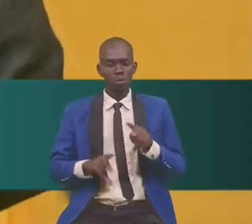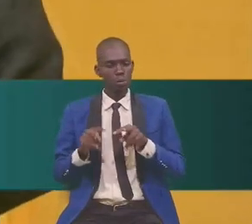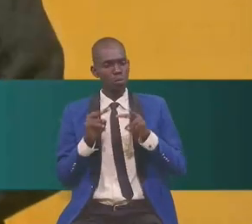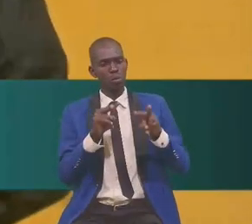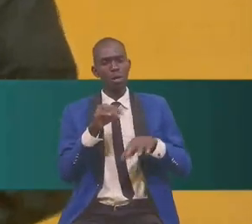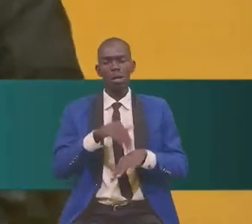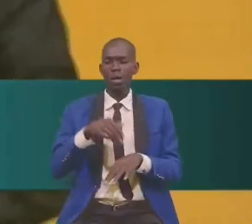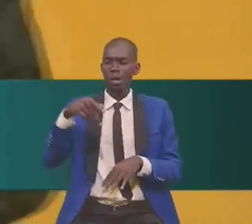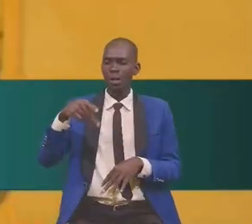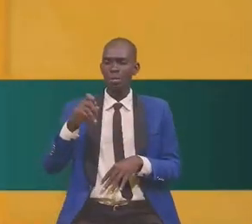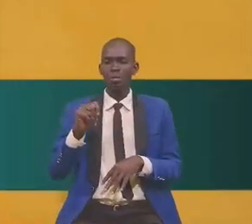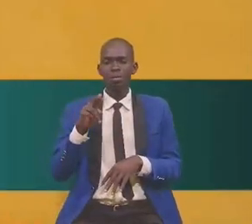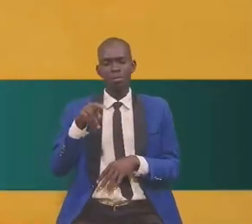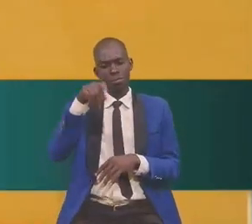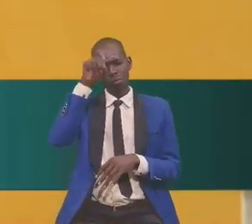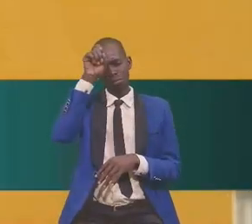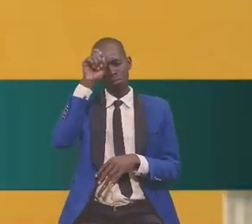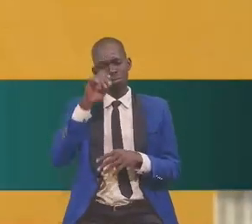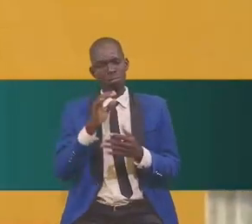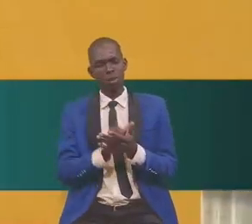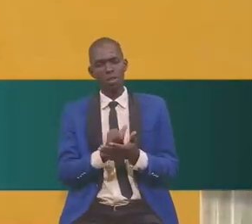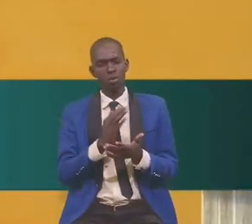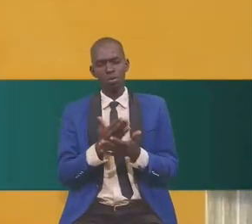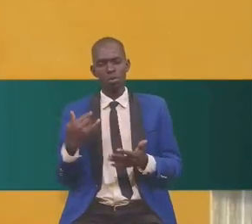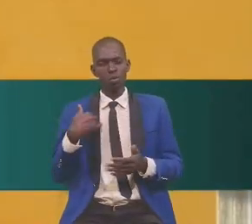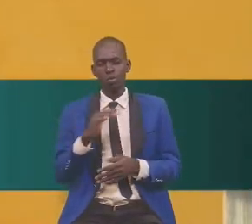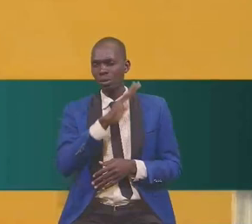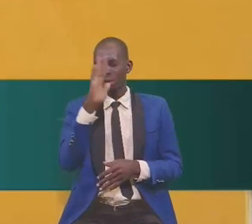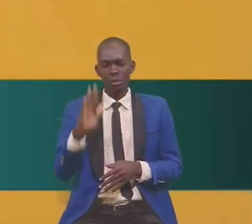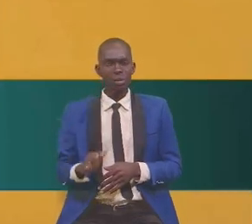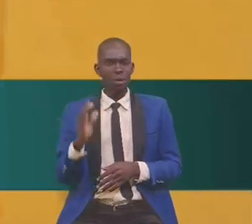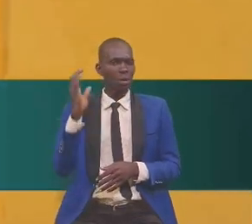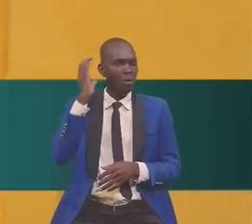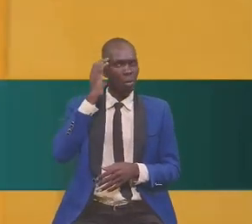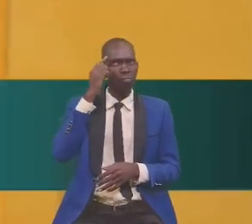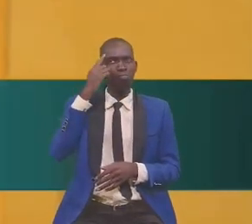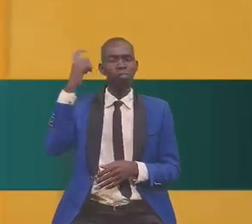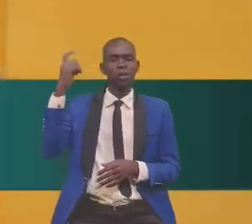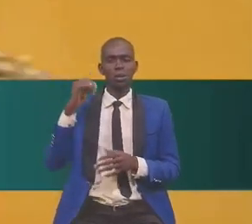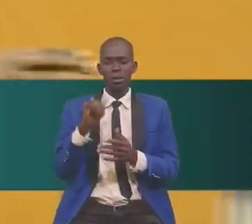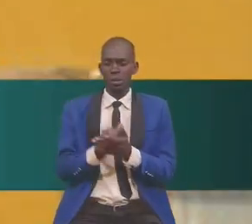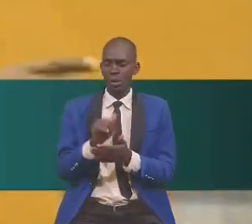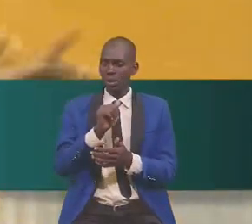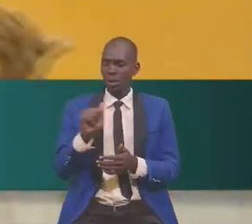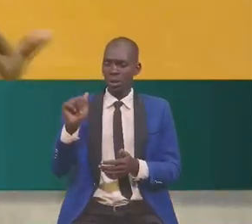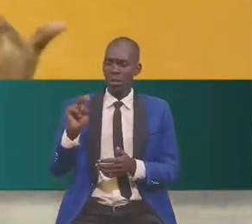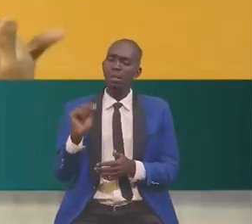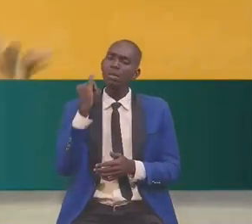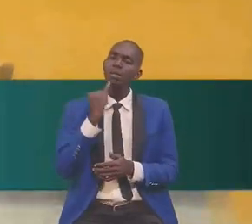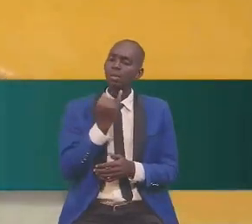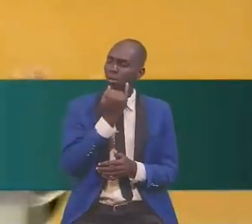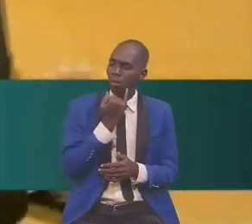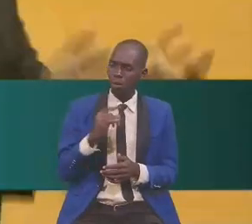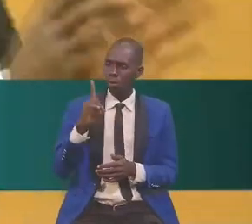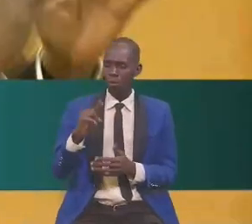chose qu'on n'a jamais rêvé. Un Israélite, un fils du pays, l'un d'entre nous. Oh,